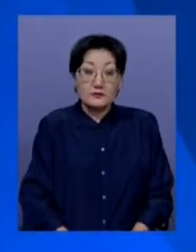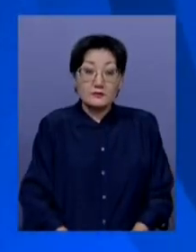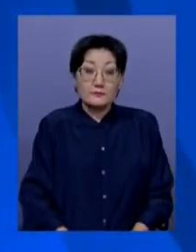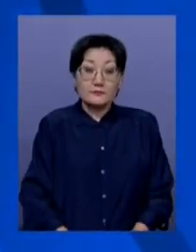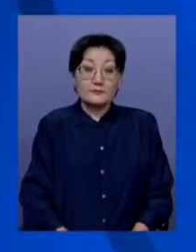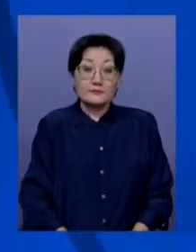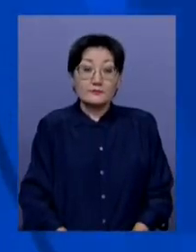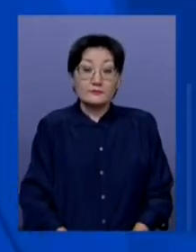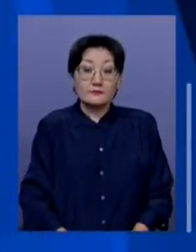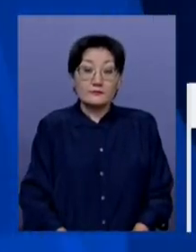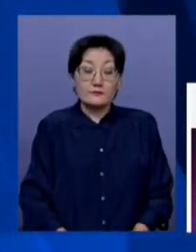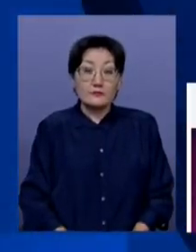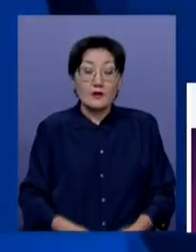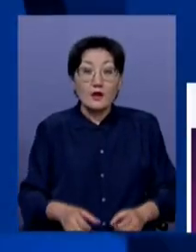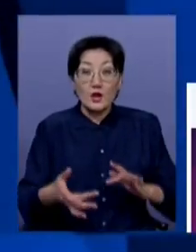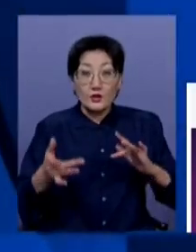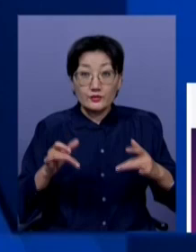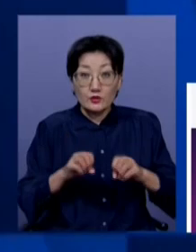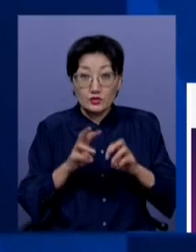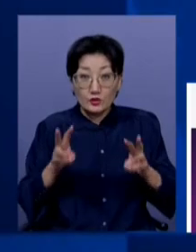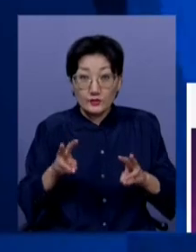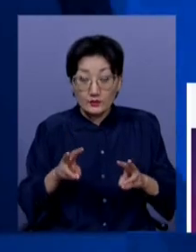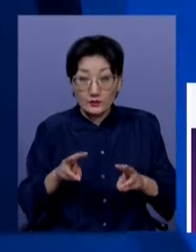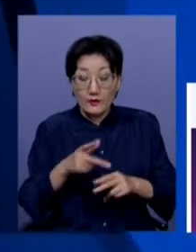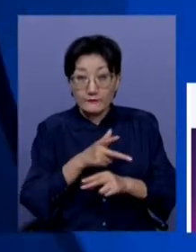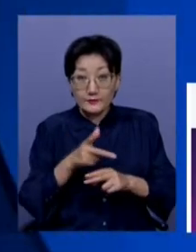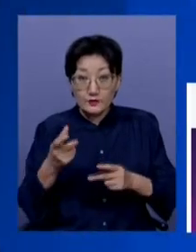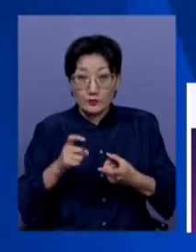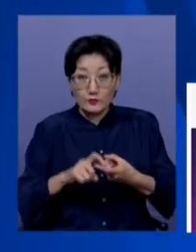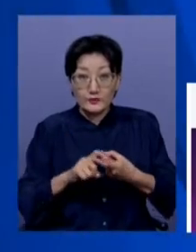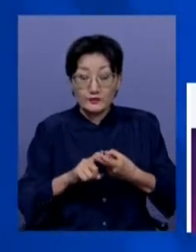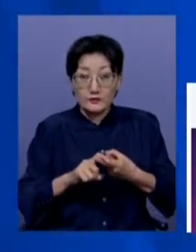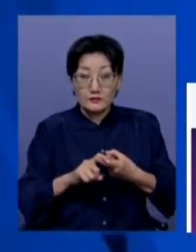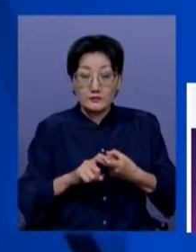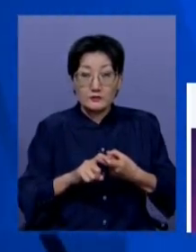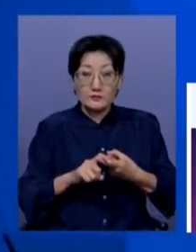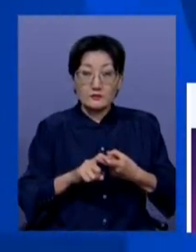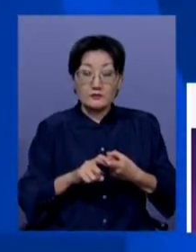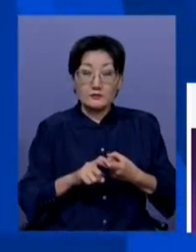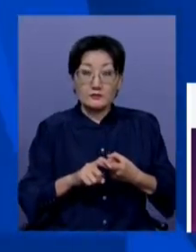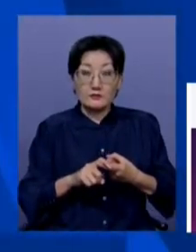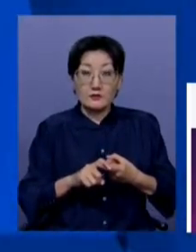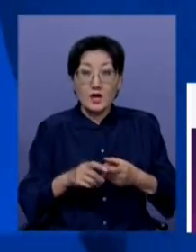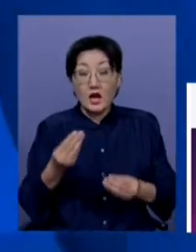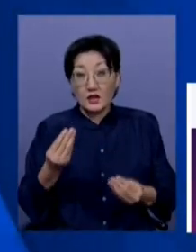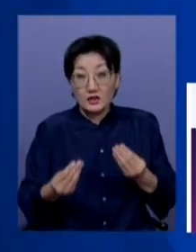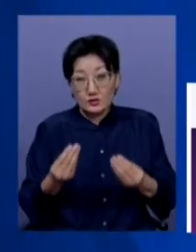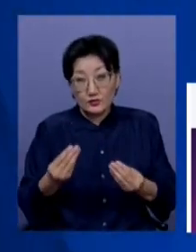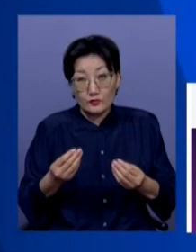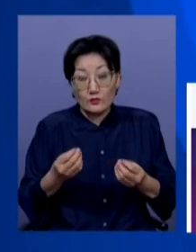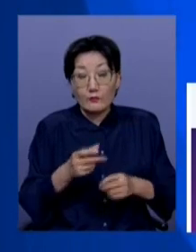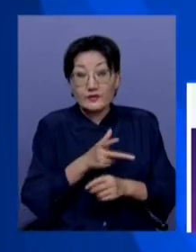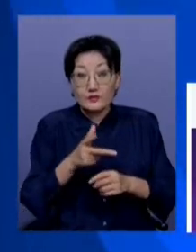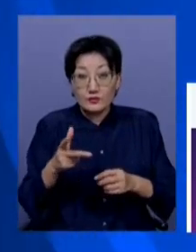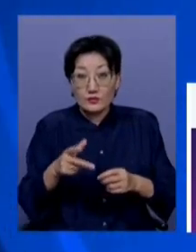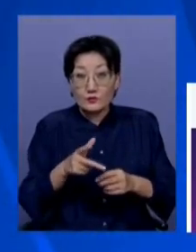Динсекте туралы тарап кеткен видеоға қатысты ол видео жаңағы қалжың ретінде түсірілген видео.